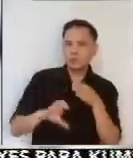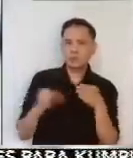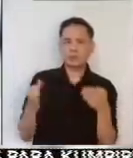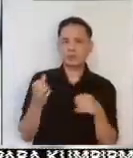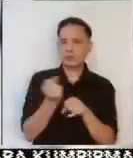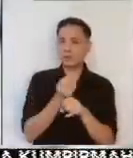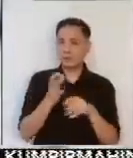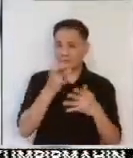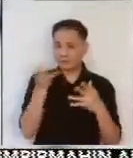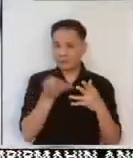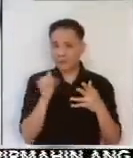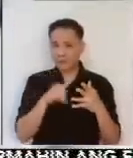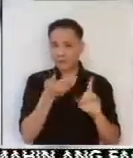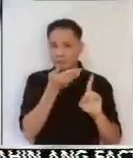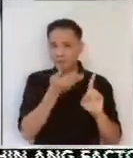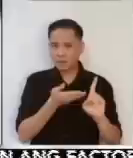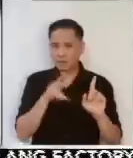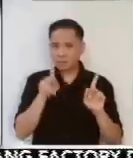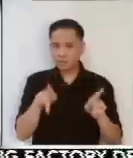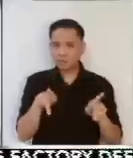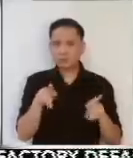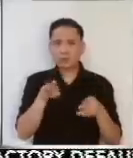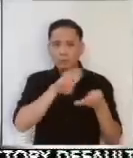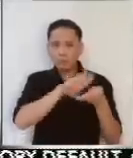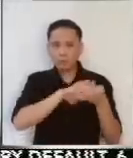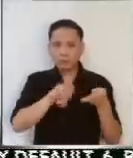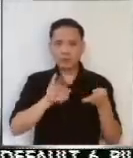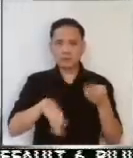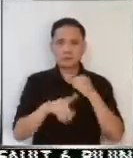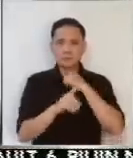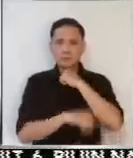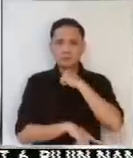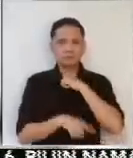a judicial sentence. In theory,